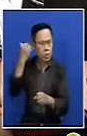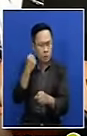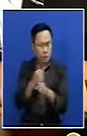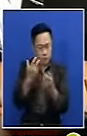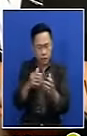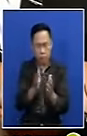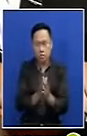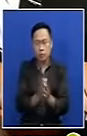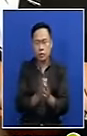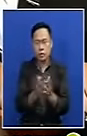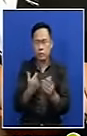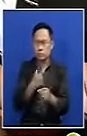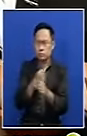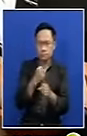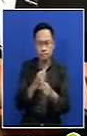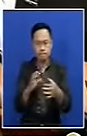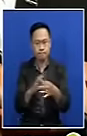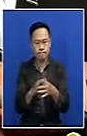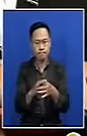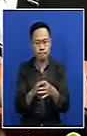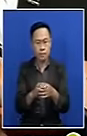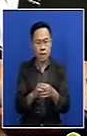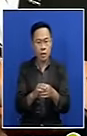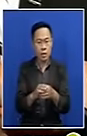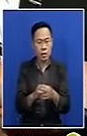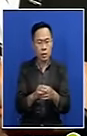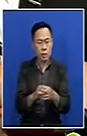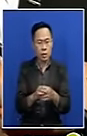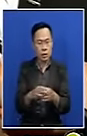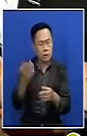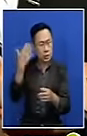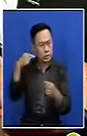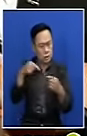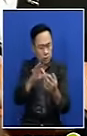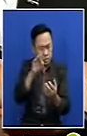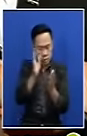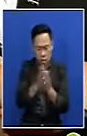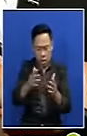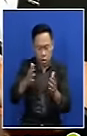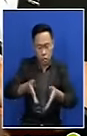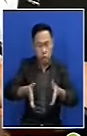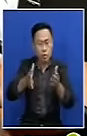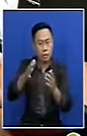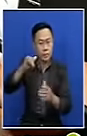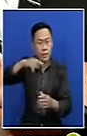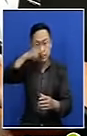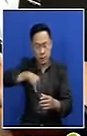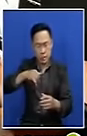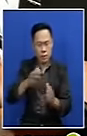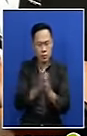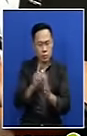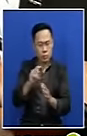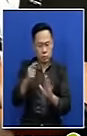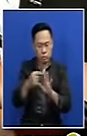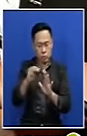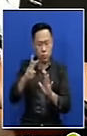หานครอาเซียนเราก็มีการดำเนินการในเรื่องของการทำโครงการสายที่ตั้งแต่พื้นที่ที่เป็นถนนสีลมถนนพญาไทนะครับถนนปทุมวัน